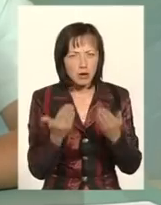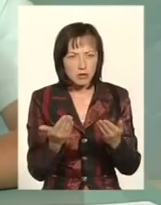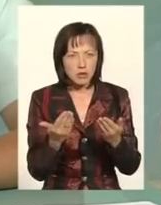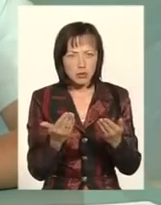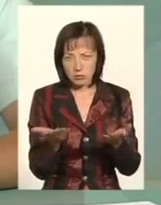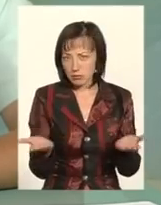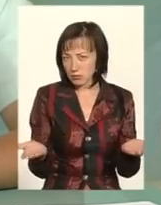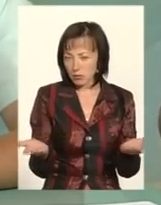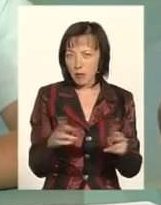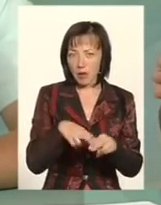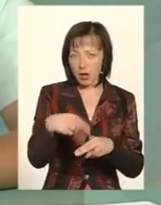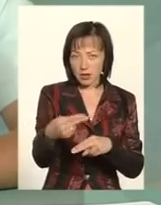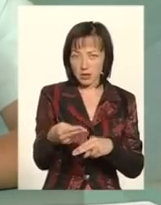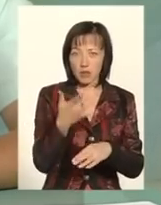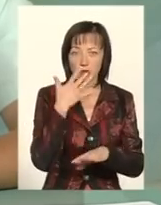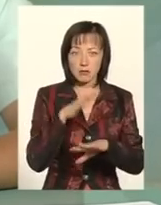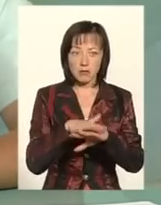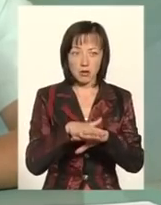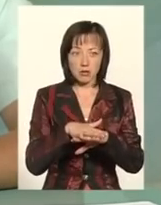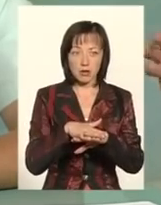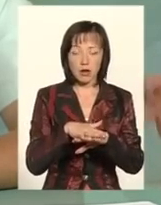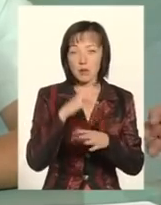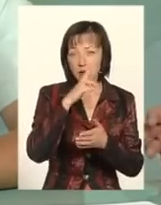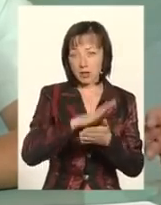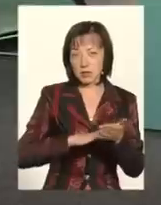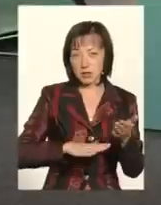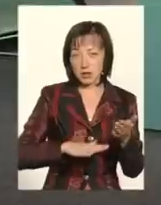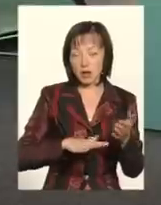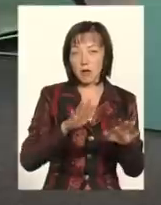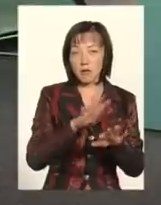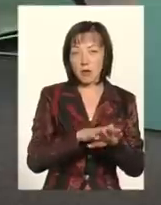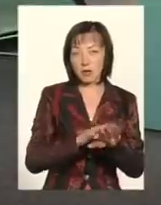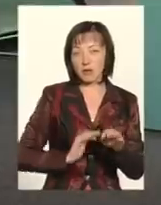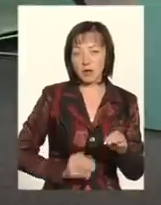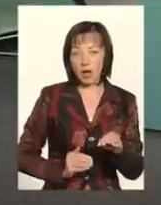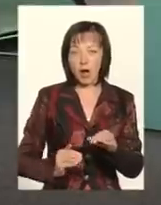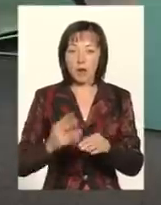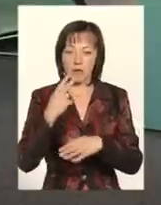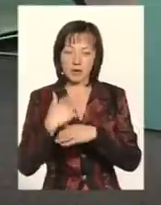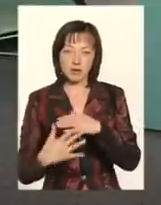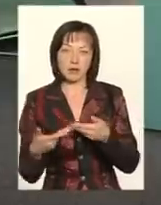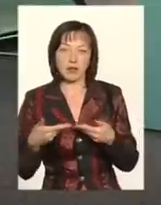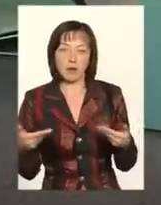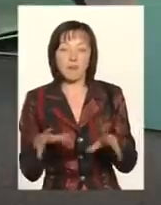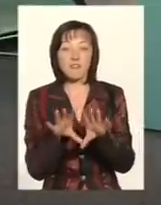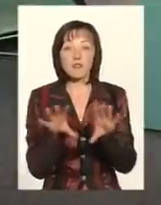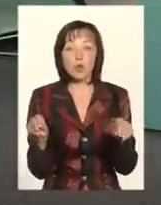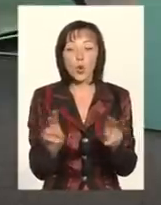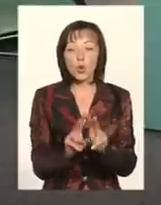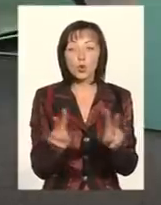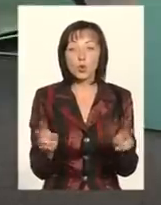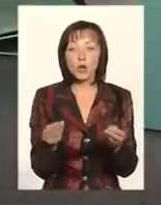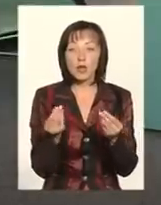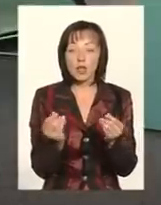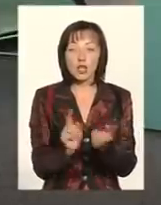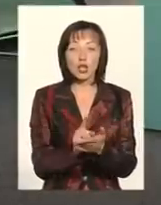погасите Нацбанк Пусть простит эту задолженность комерцийным банкам комерцийные банки простят нам всё никто никуда деньги